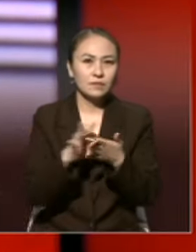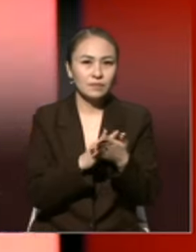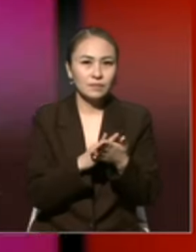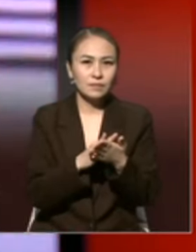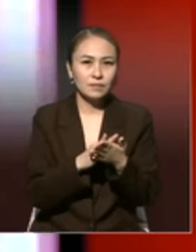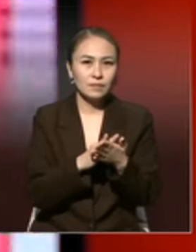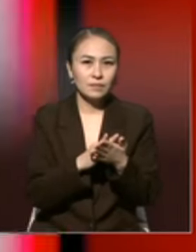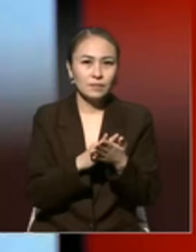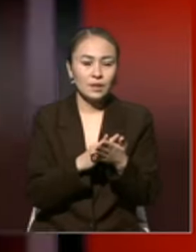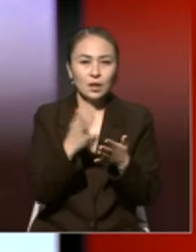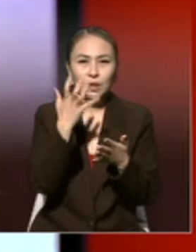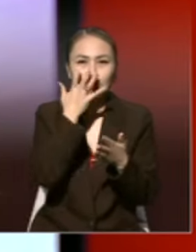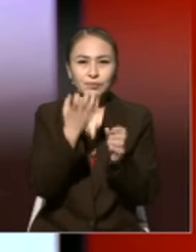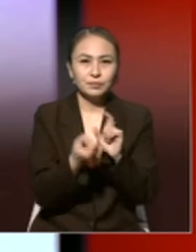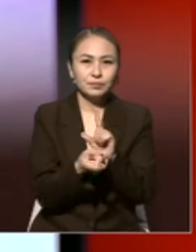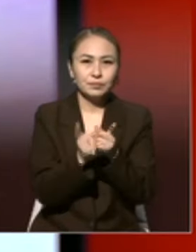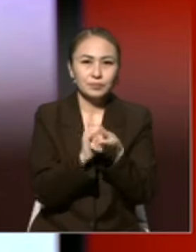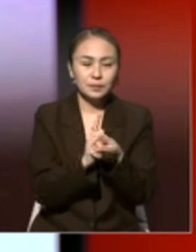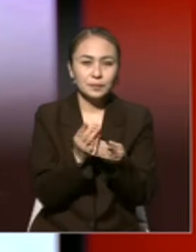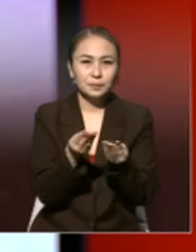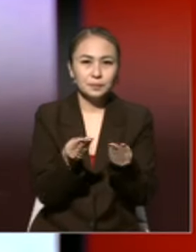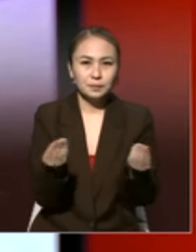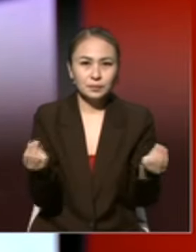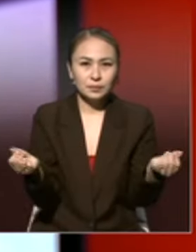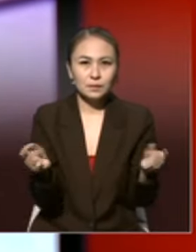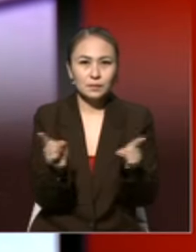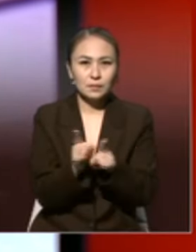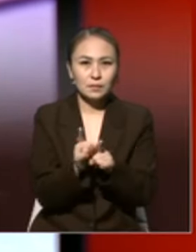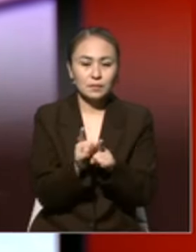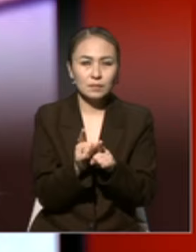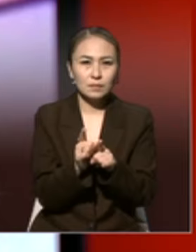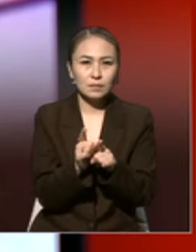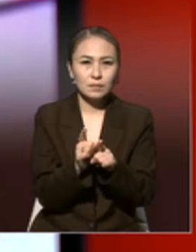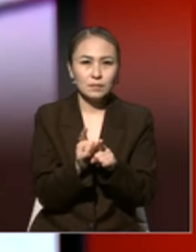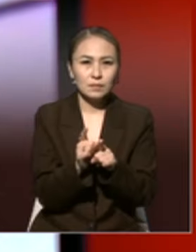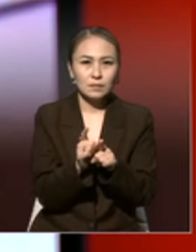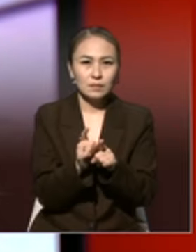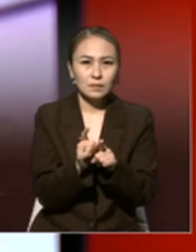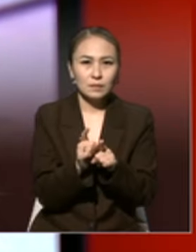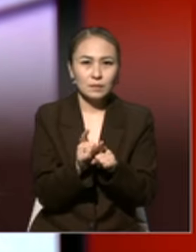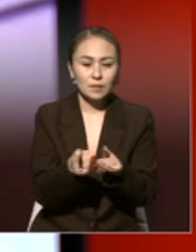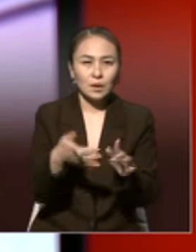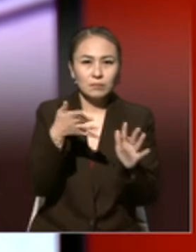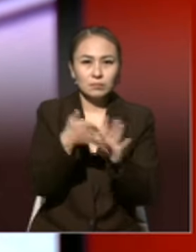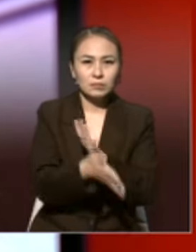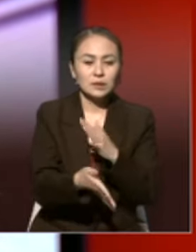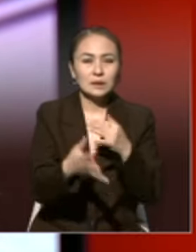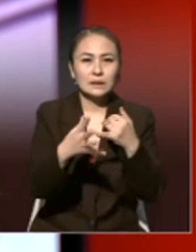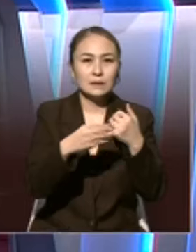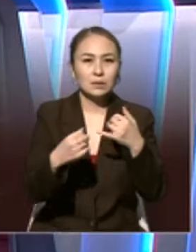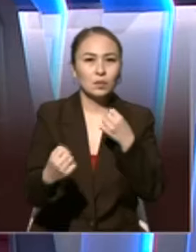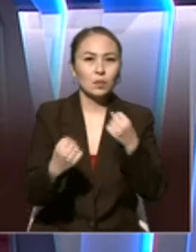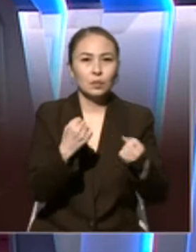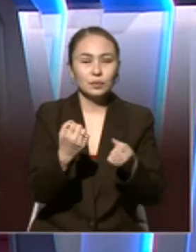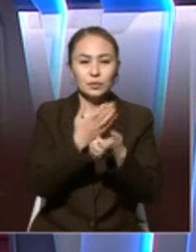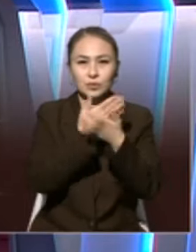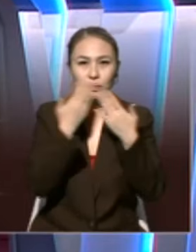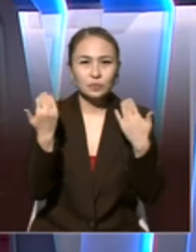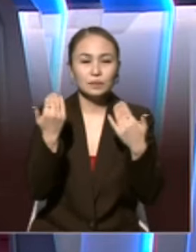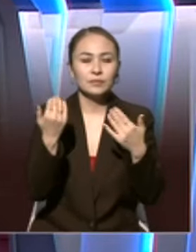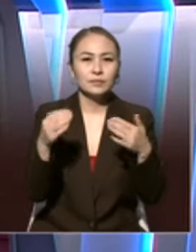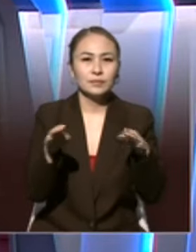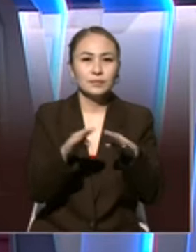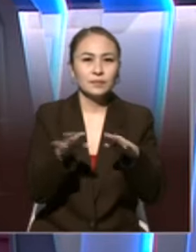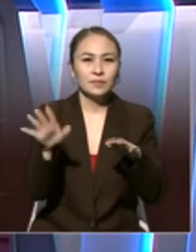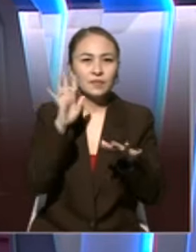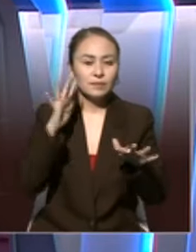қар күн жылып, қар ери бастады. Әрине ол енді тоңға сіңбегендіктен бұл жаңағы елді